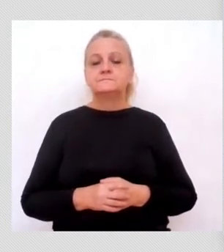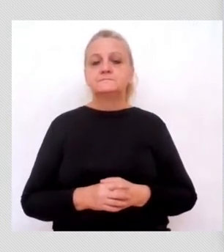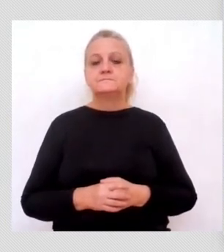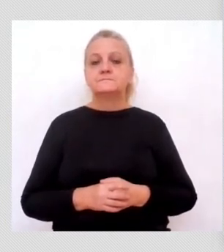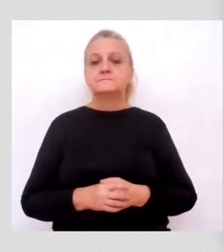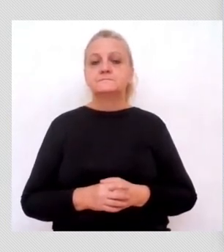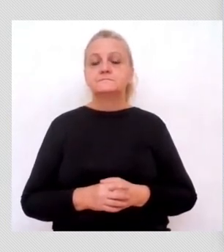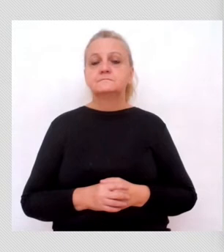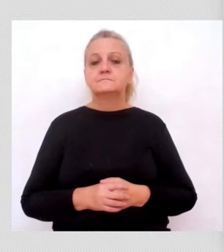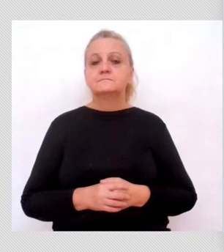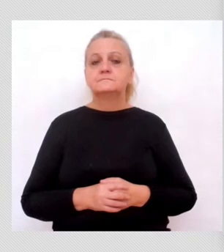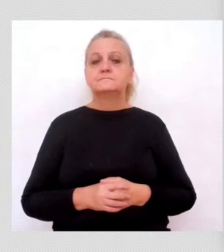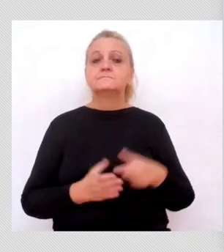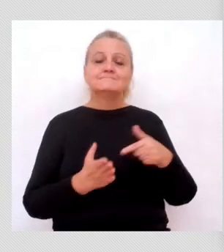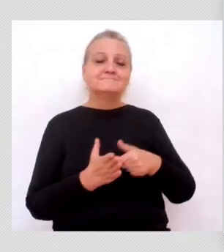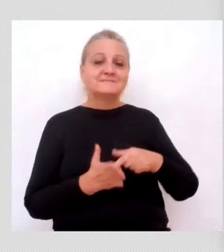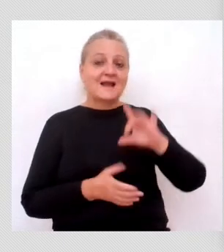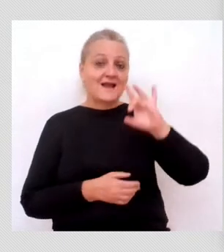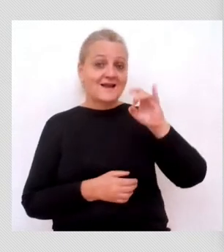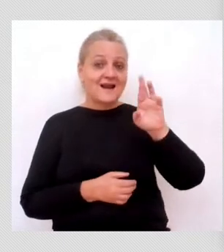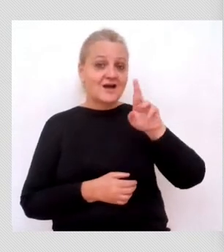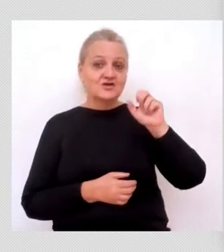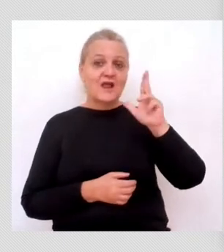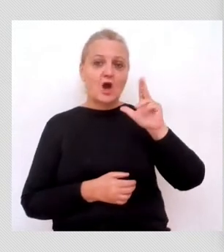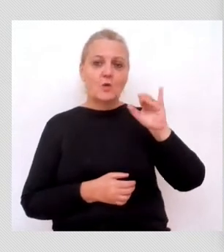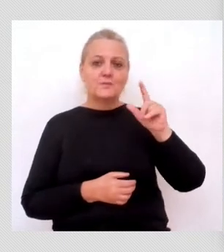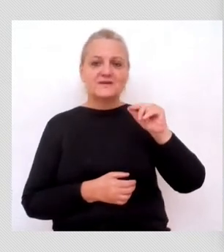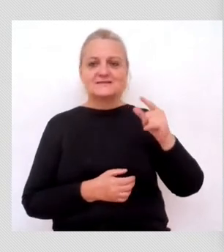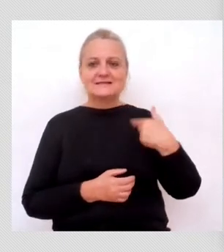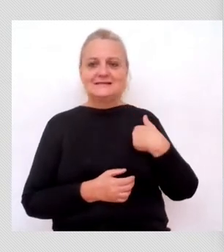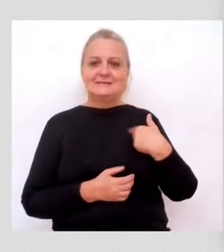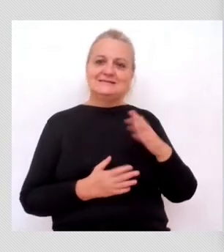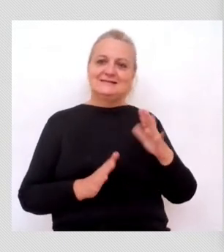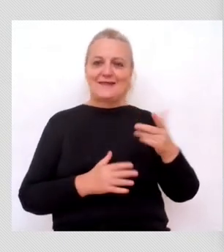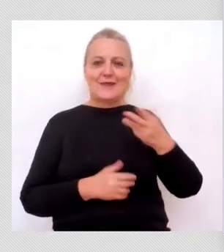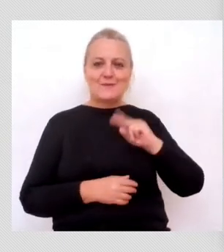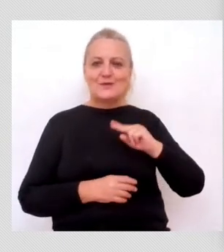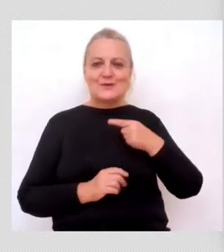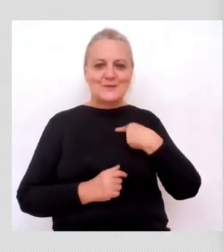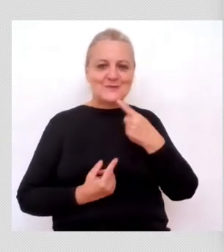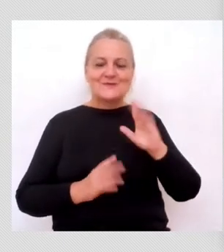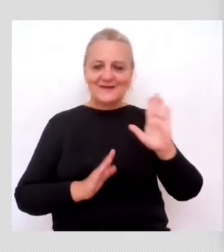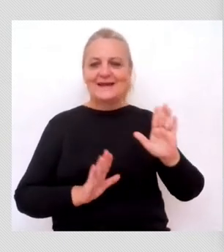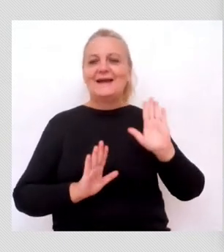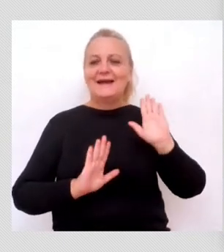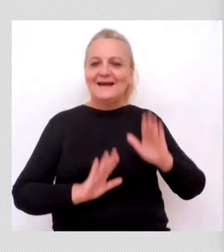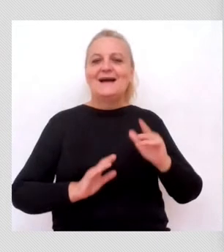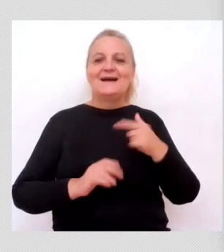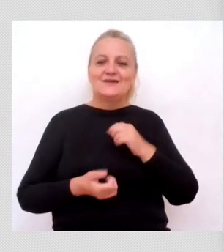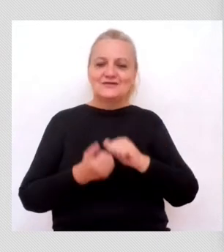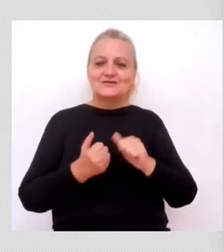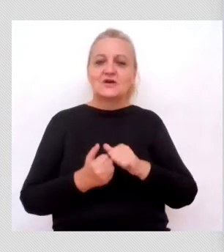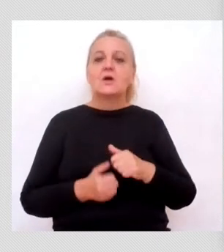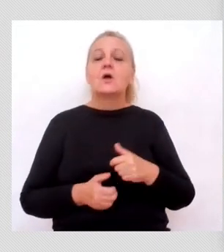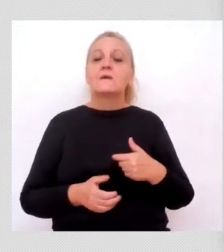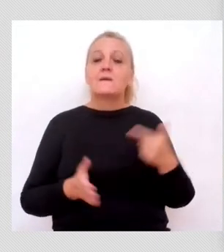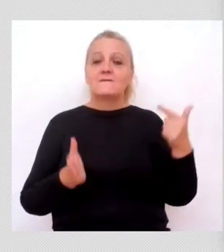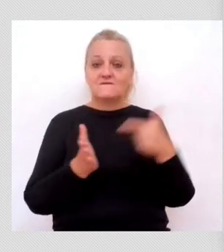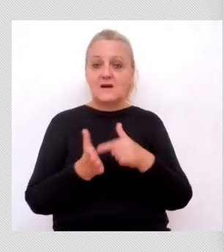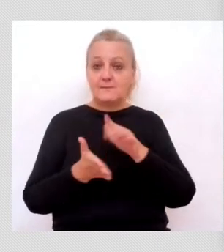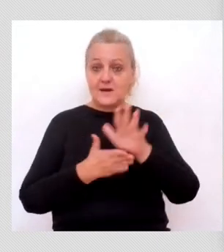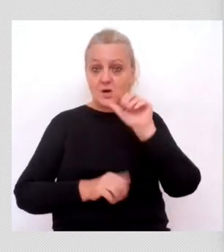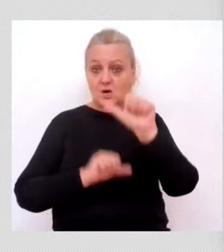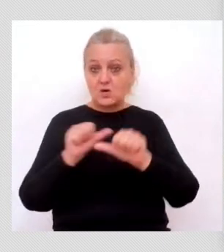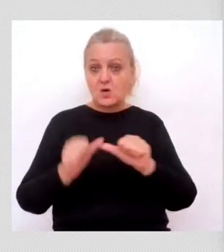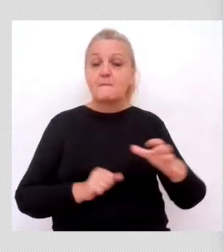Tu Grażyna Kopińska pewnie mnie po głowie zbije, ale trudno, to wsadzę trochę z kij w mrowisko. W 2015 roku